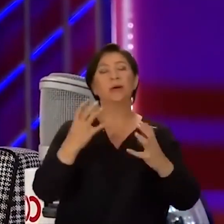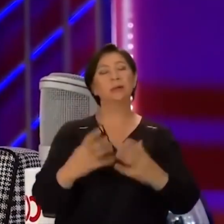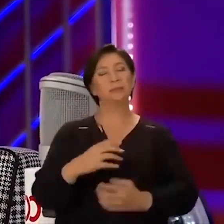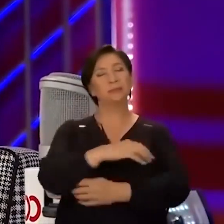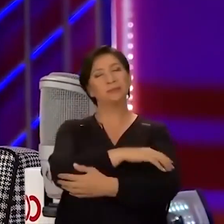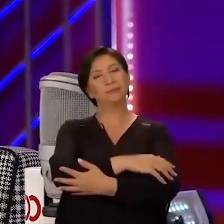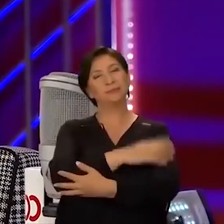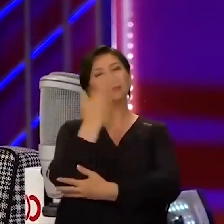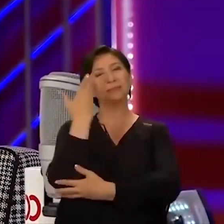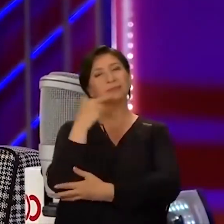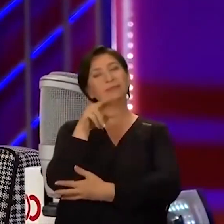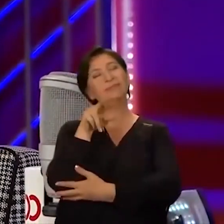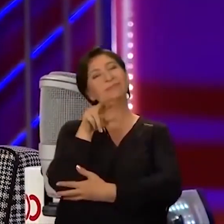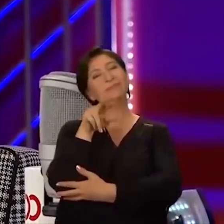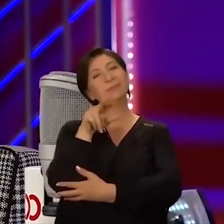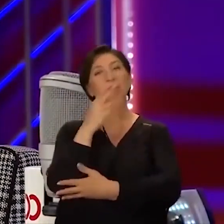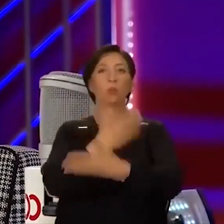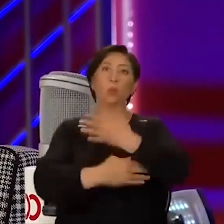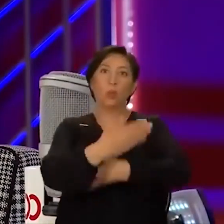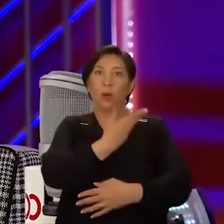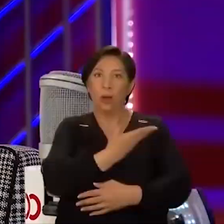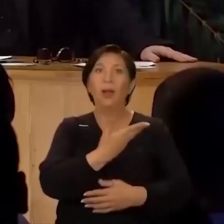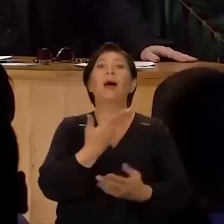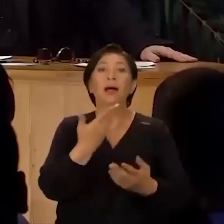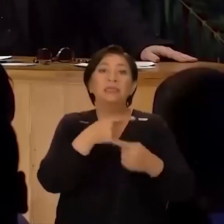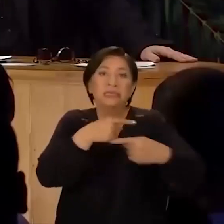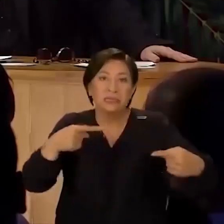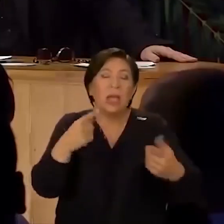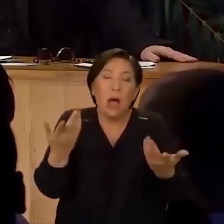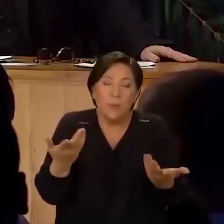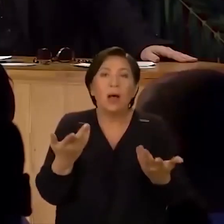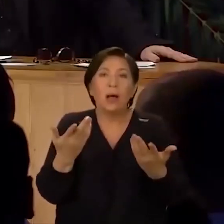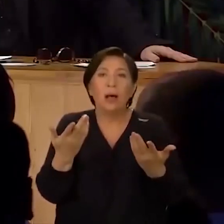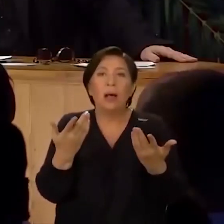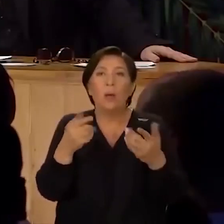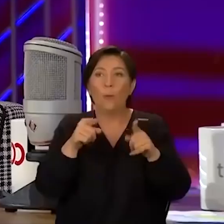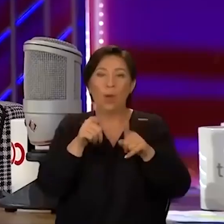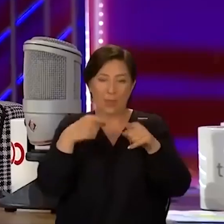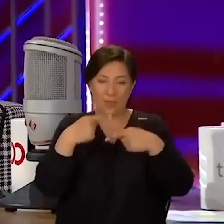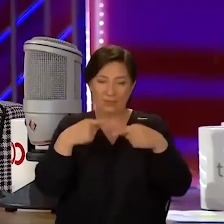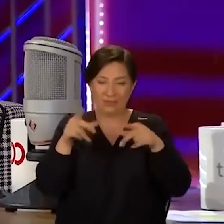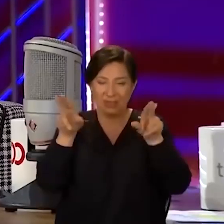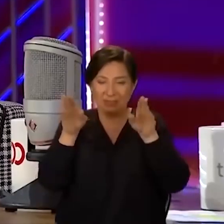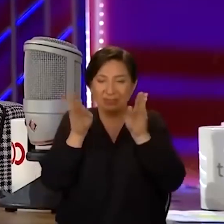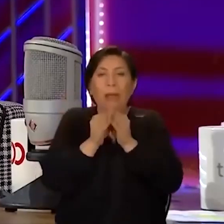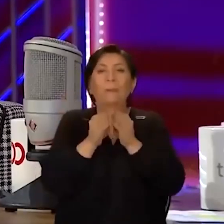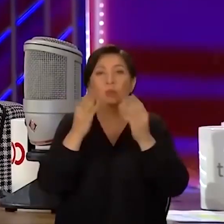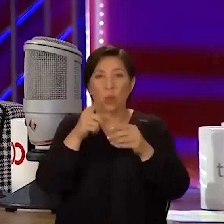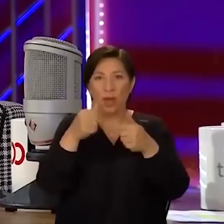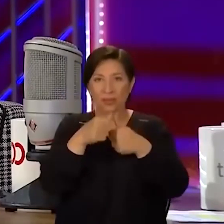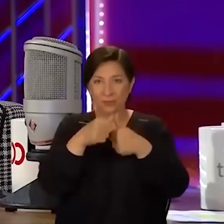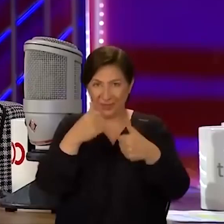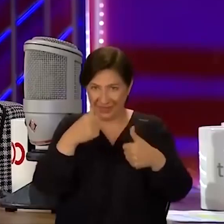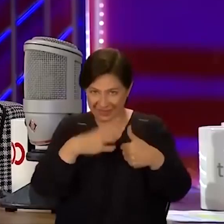tepki moda böyle Beni izle beni izlerken zaten yoruluyor adam ama herhalde sen böyle tamamlıyoruz galiba Biz de